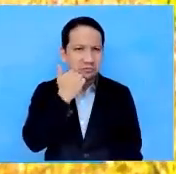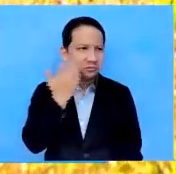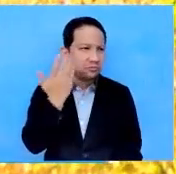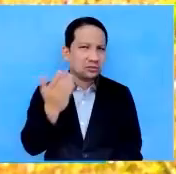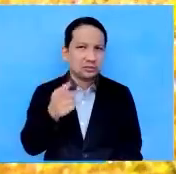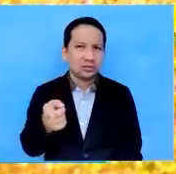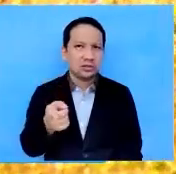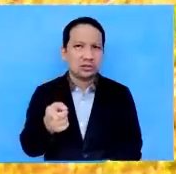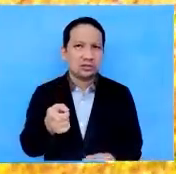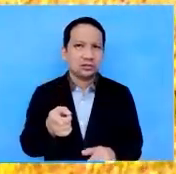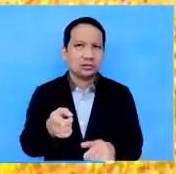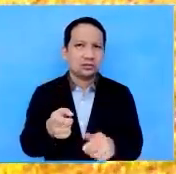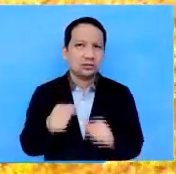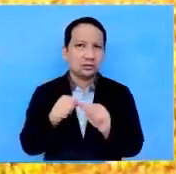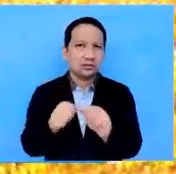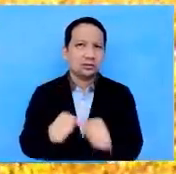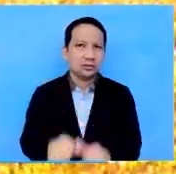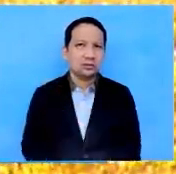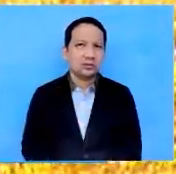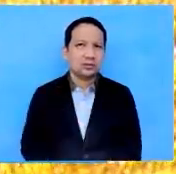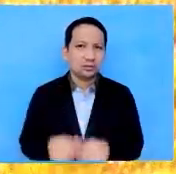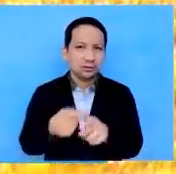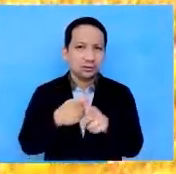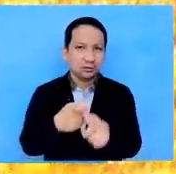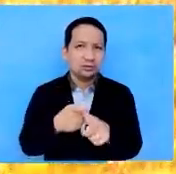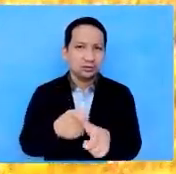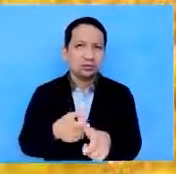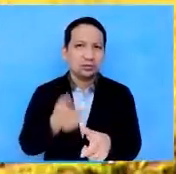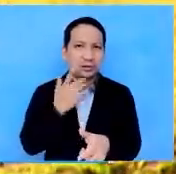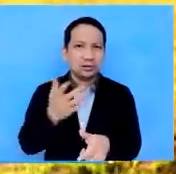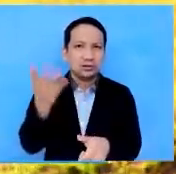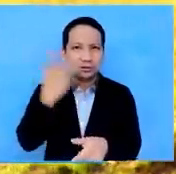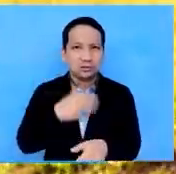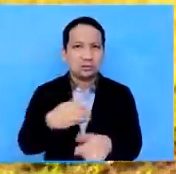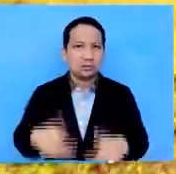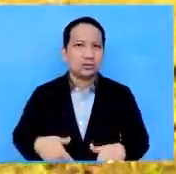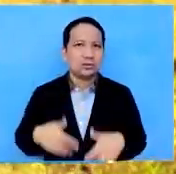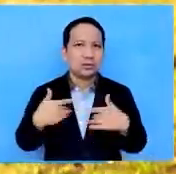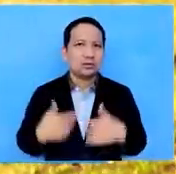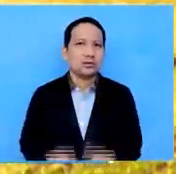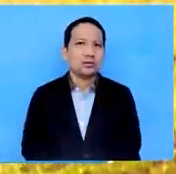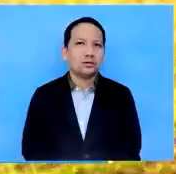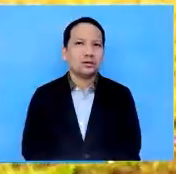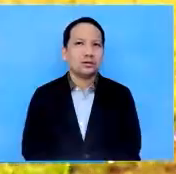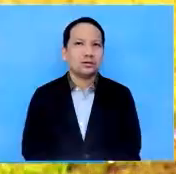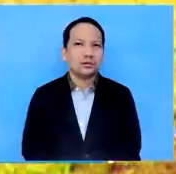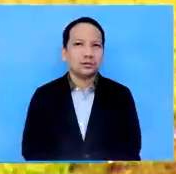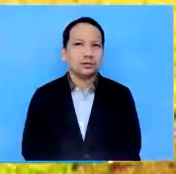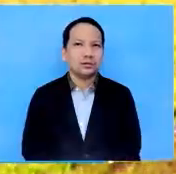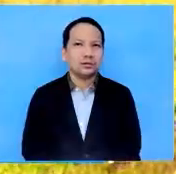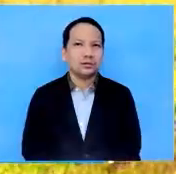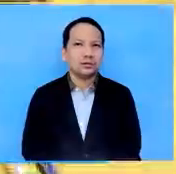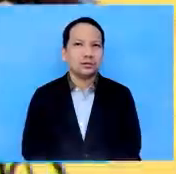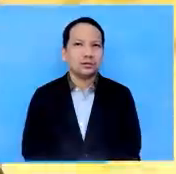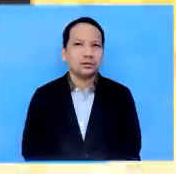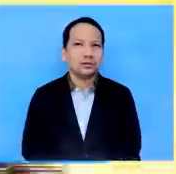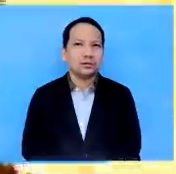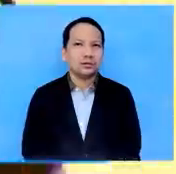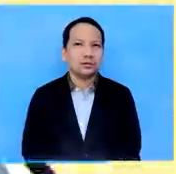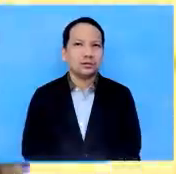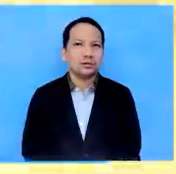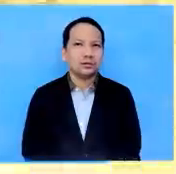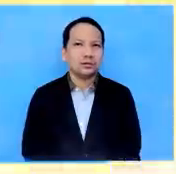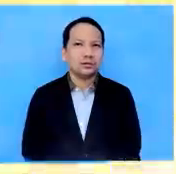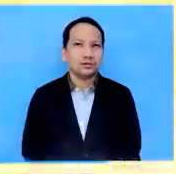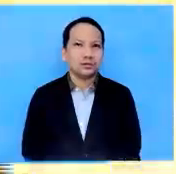sa pangangarera ng kalabaw pinakamasarap po buhay ng mga yan nag animal